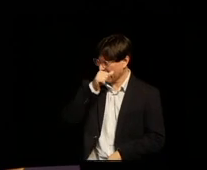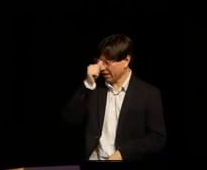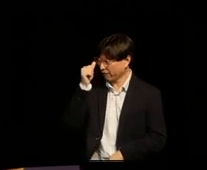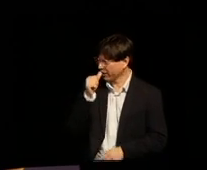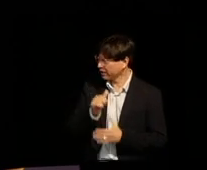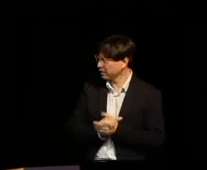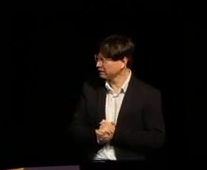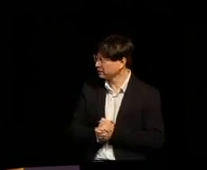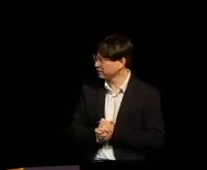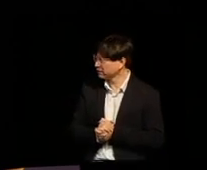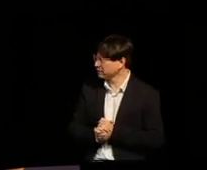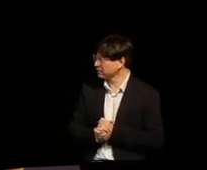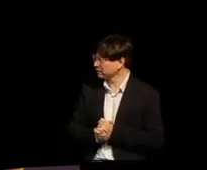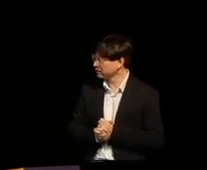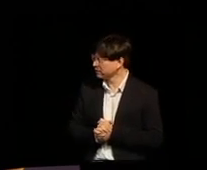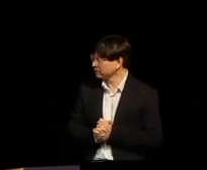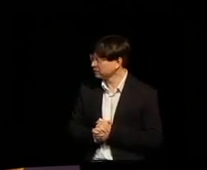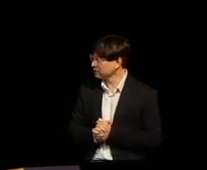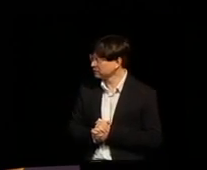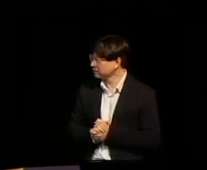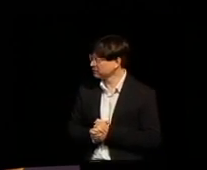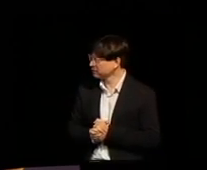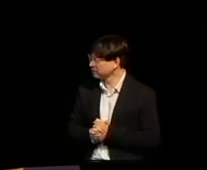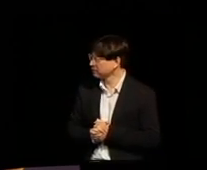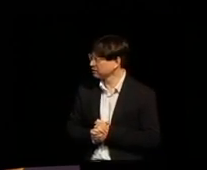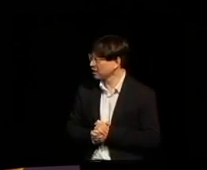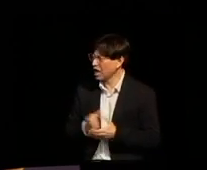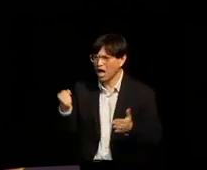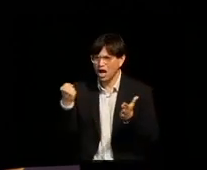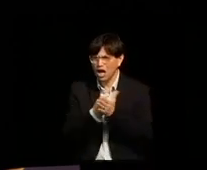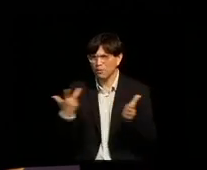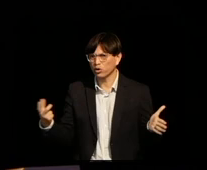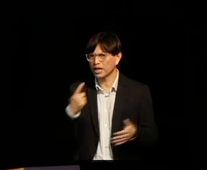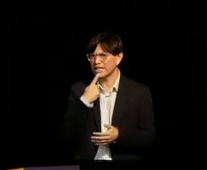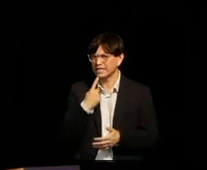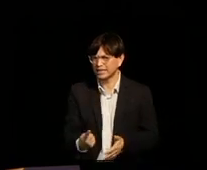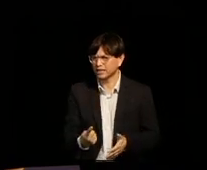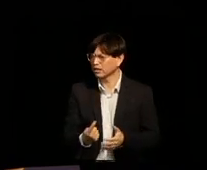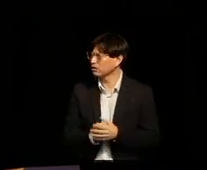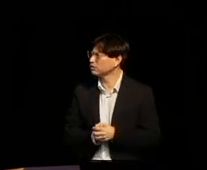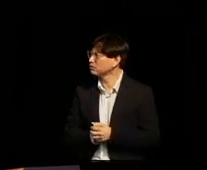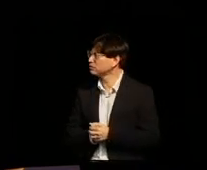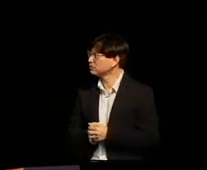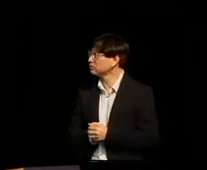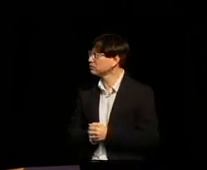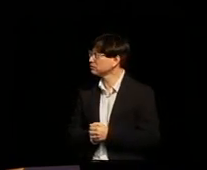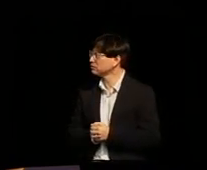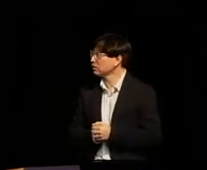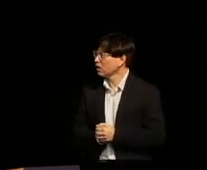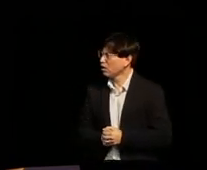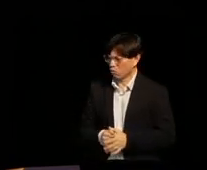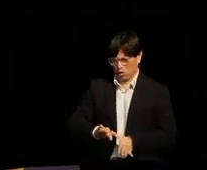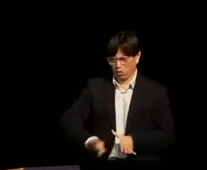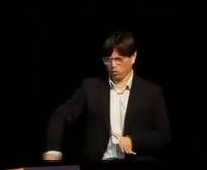Fede questo ci sembra una banalità enorme No però è importante dirlo invece Perché per un pregiudizio